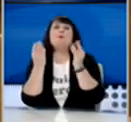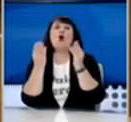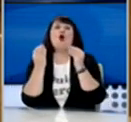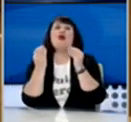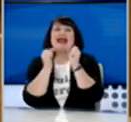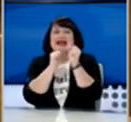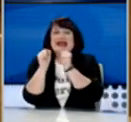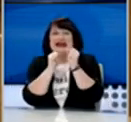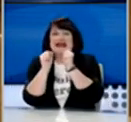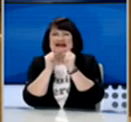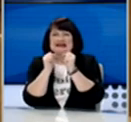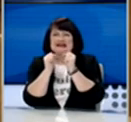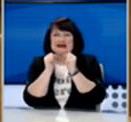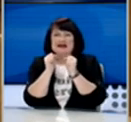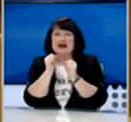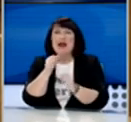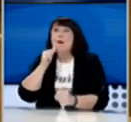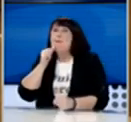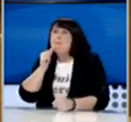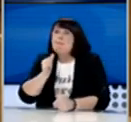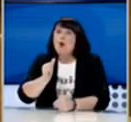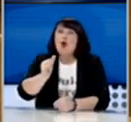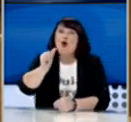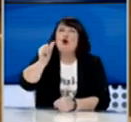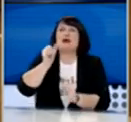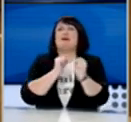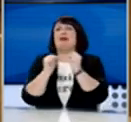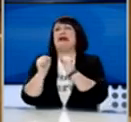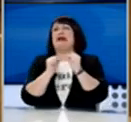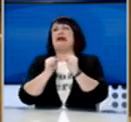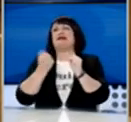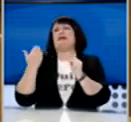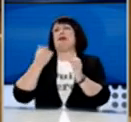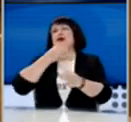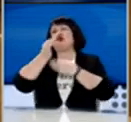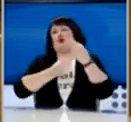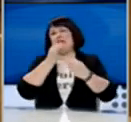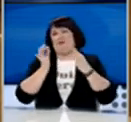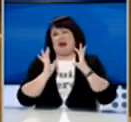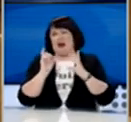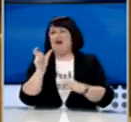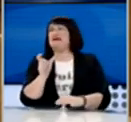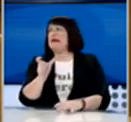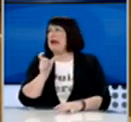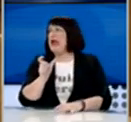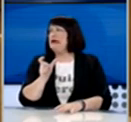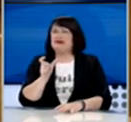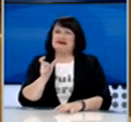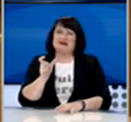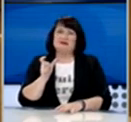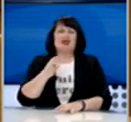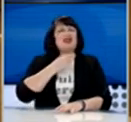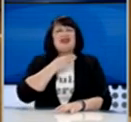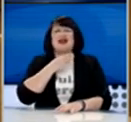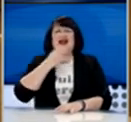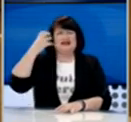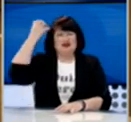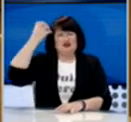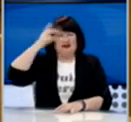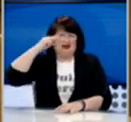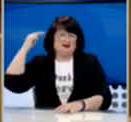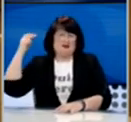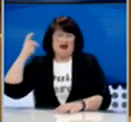χρησιμοποιήθηκε ο όρος μ μονιμο κρίση στο οποίο αναφέρθηκα προηγουμένως δεν απαιτείται ιδιαίτερη σοφία για